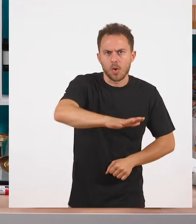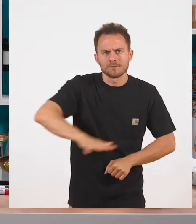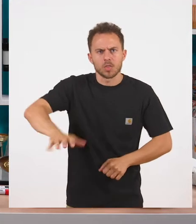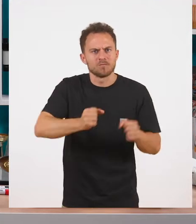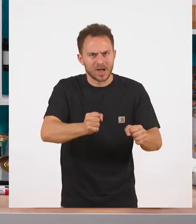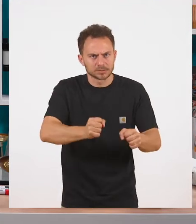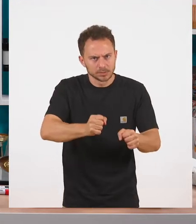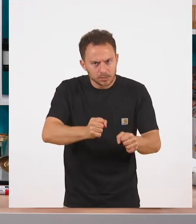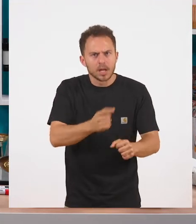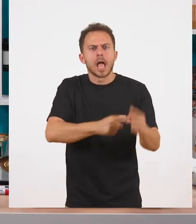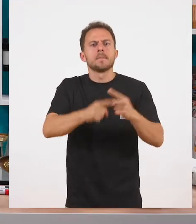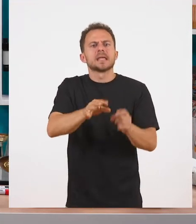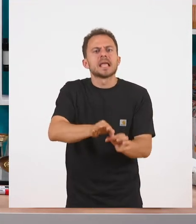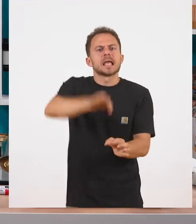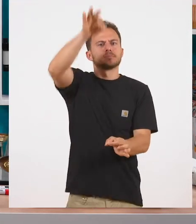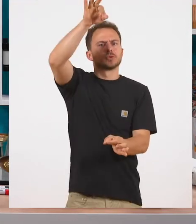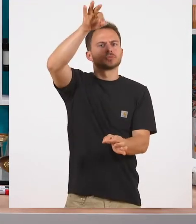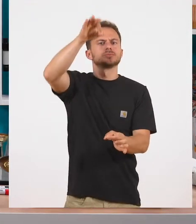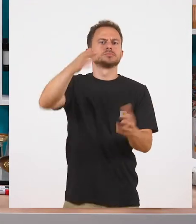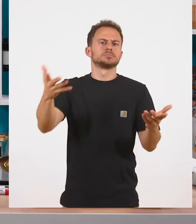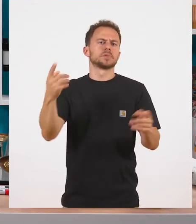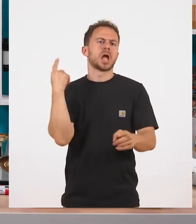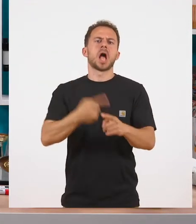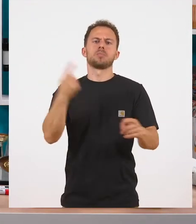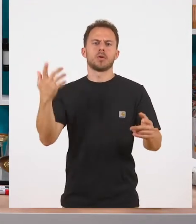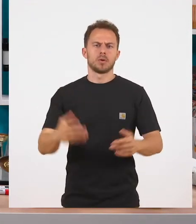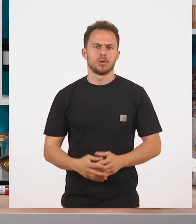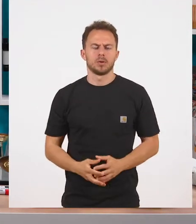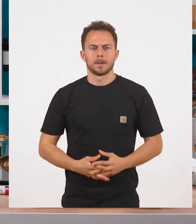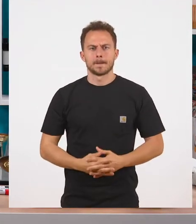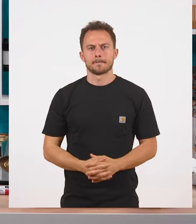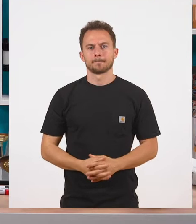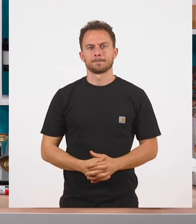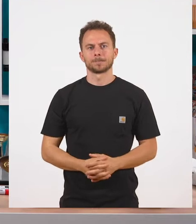και απλά να πολλαπλασιάσω μετά την τρίτη διάσταση το ύψος, όπως είδαμε πριν.